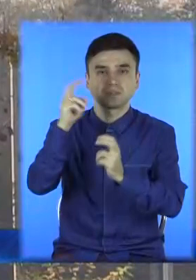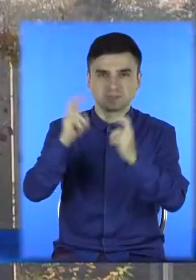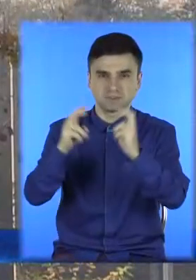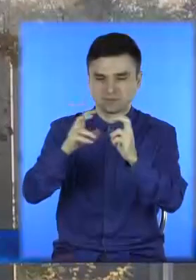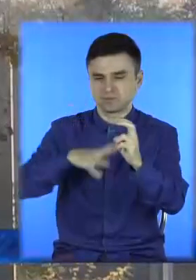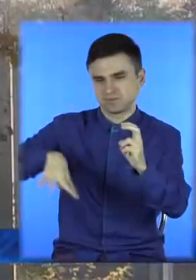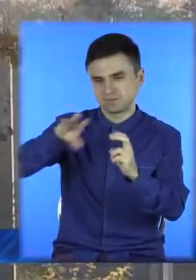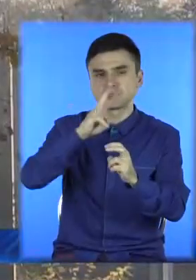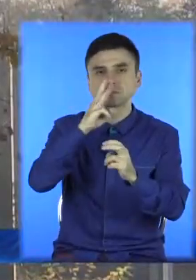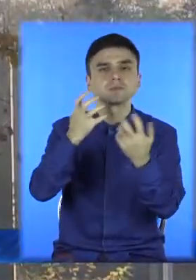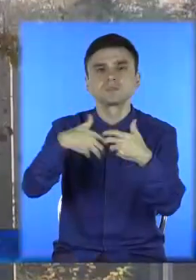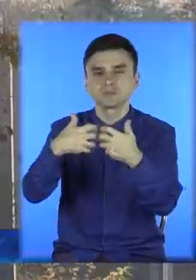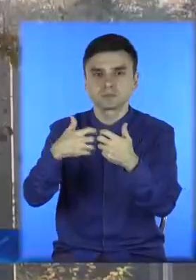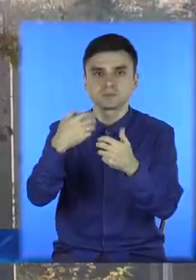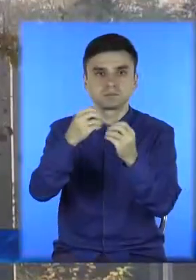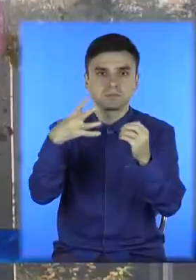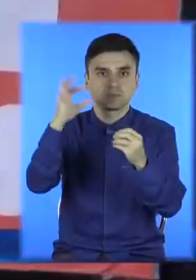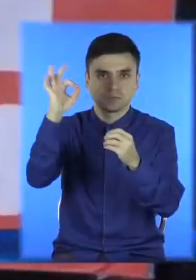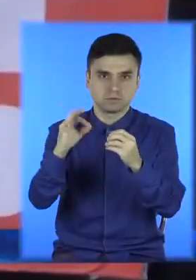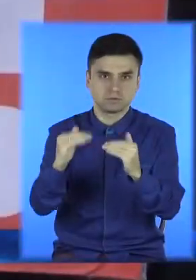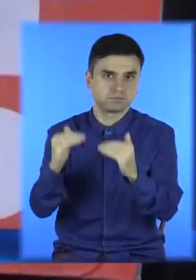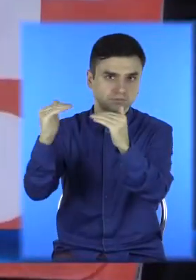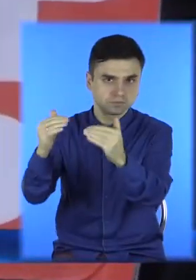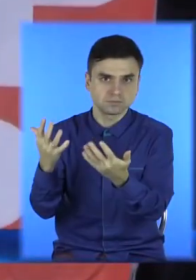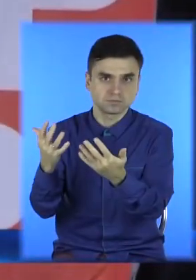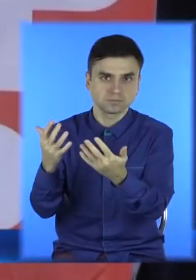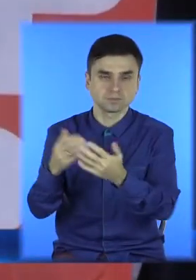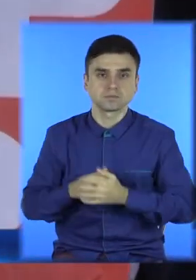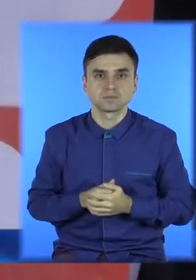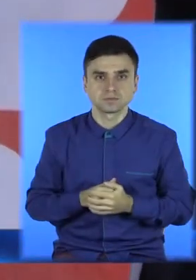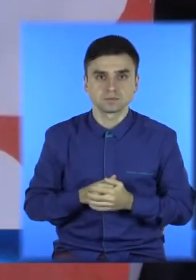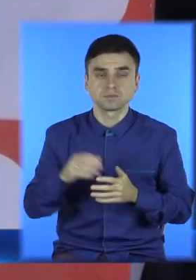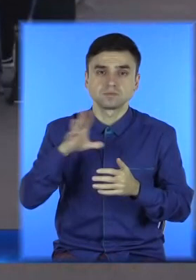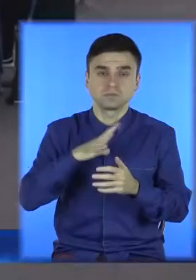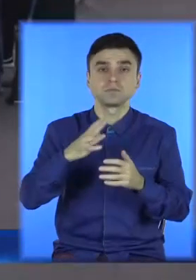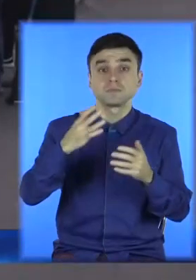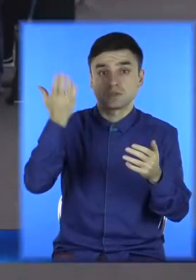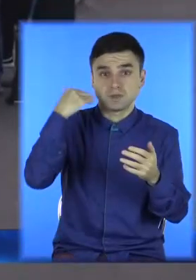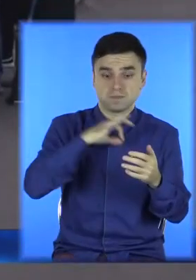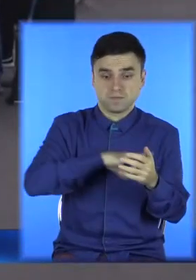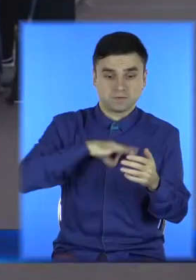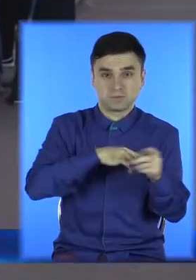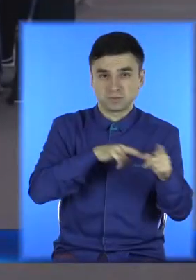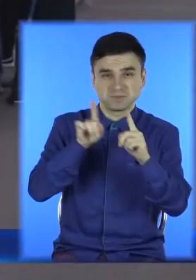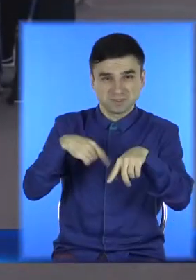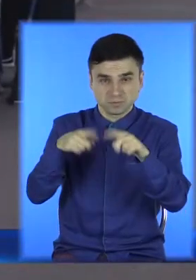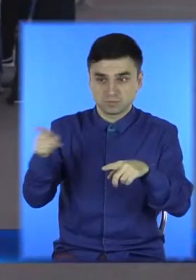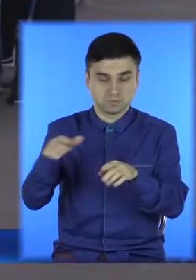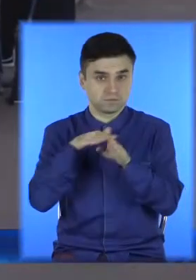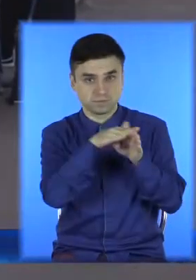представники профспілкових організацій. Нагадаю, у травні адміністрація ArcelorMittal виділила на підвищення зарплат